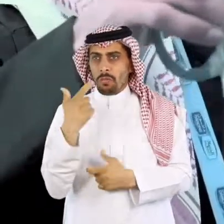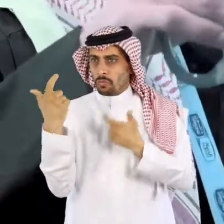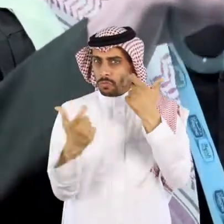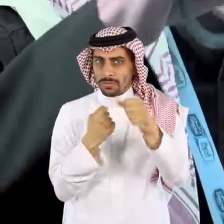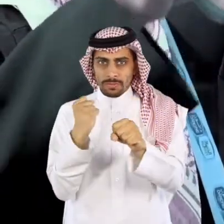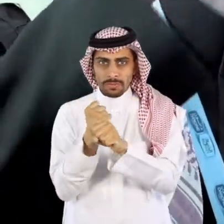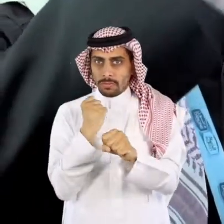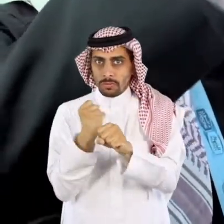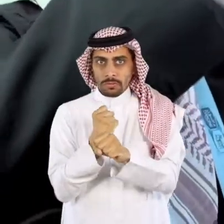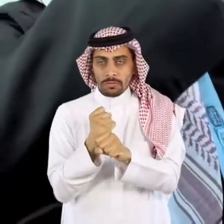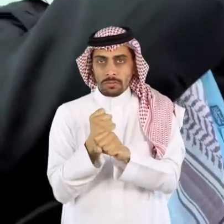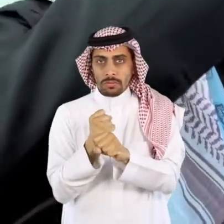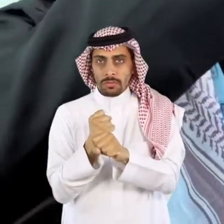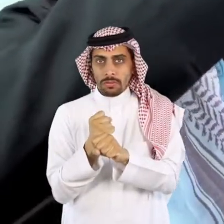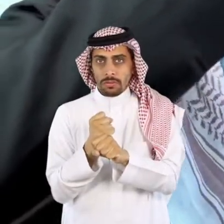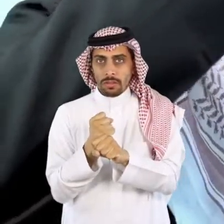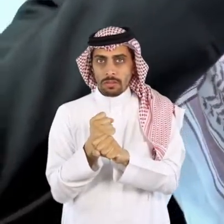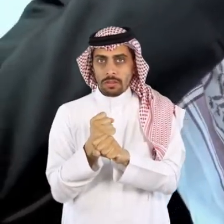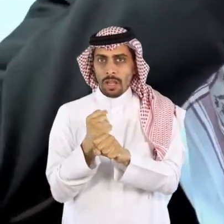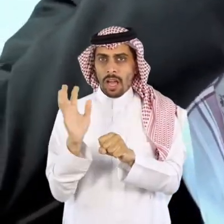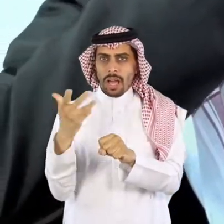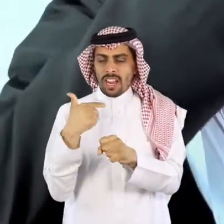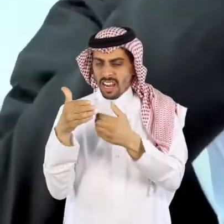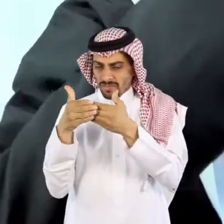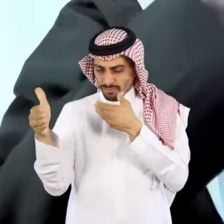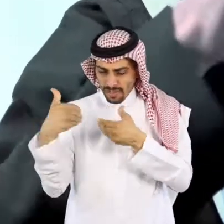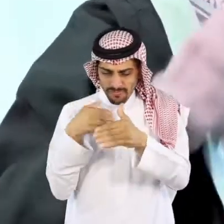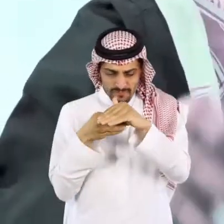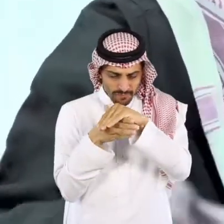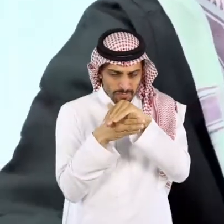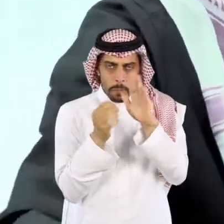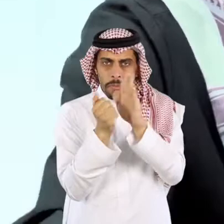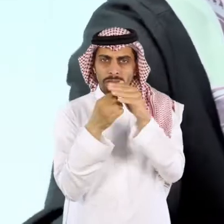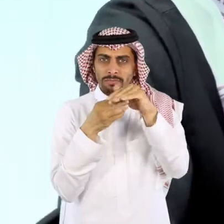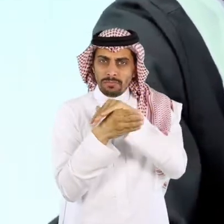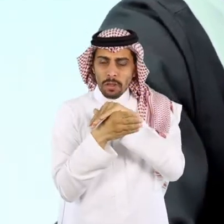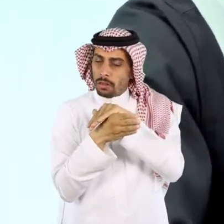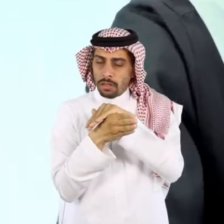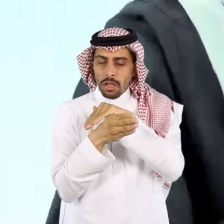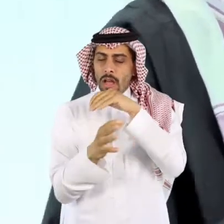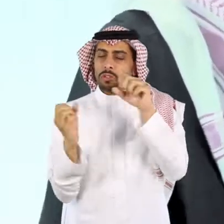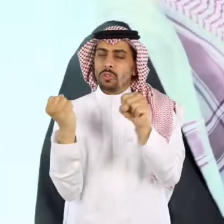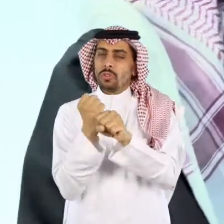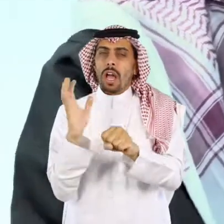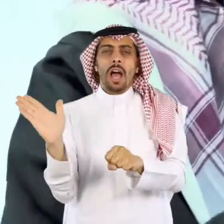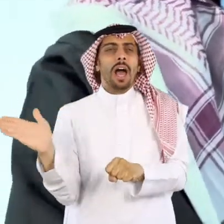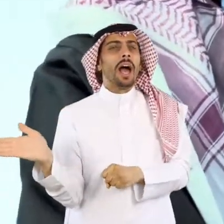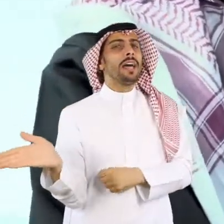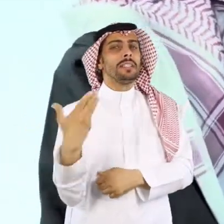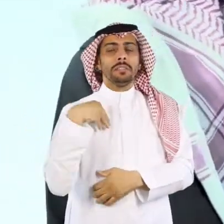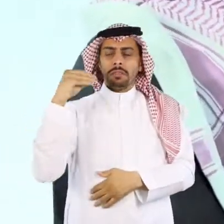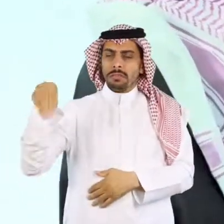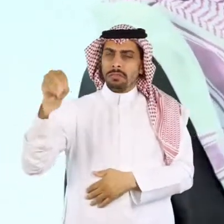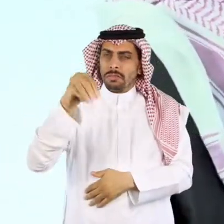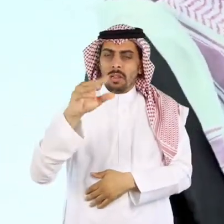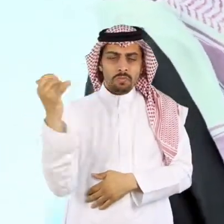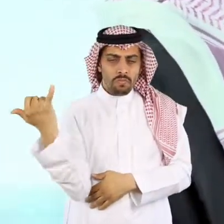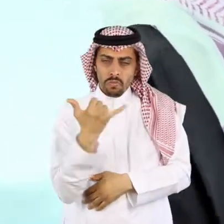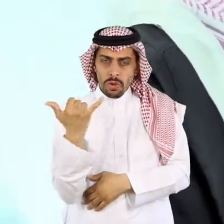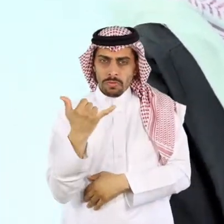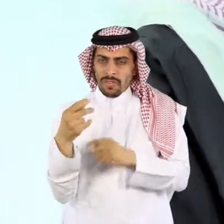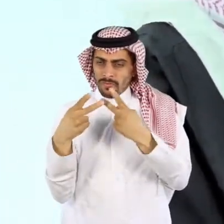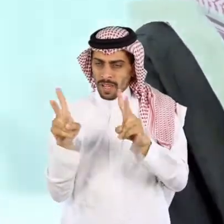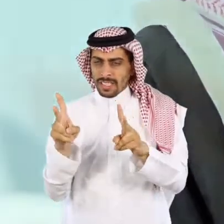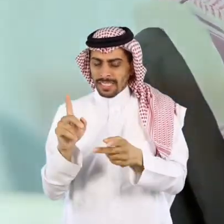وظائف، الحرص على عدم الانعزال، وأنه يقبل يخلي كل البوسيبلتيز مفتوحة،